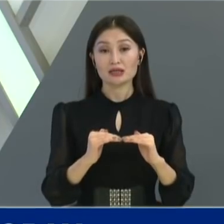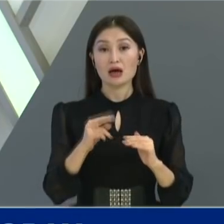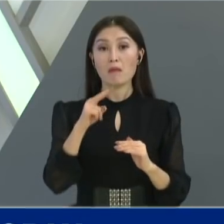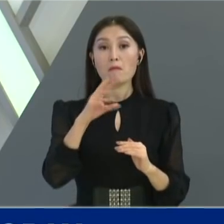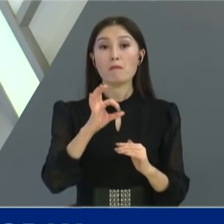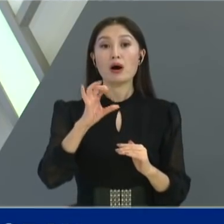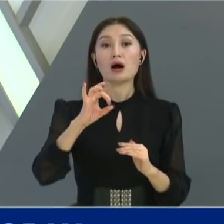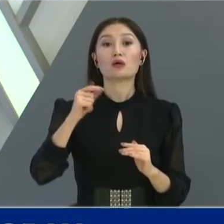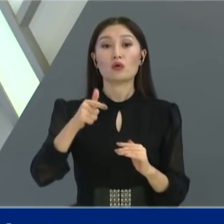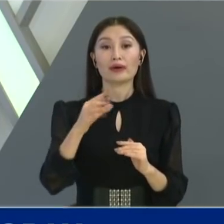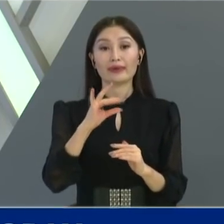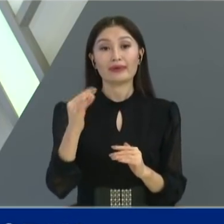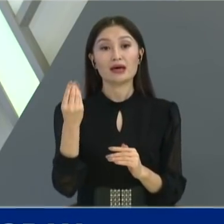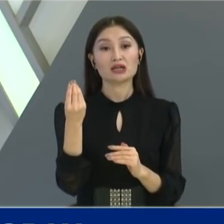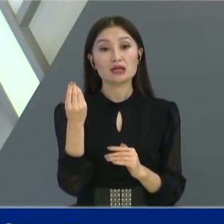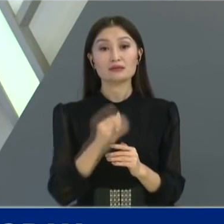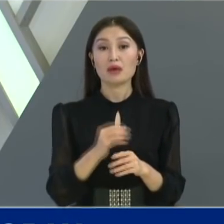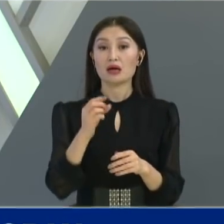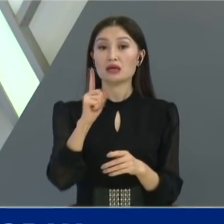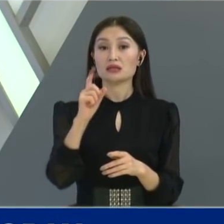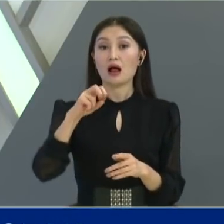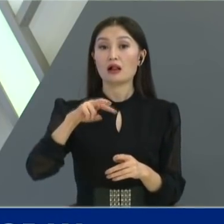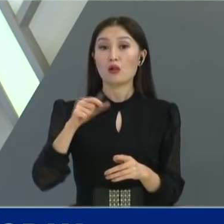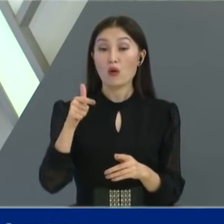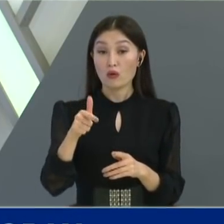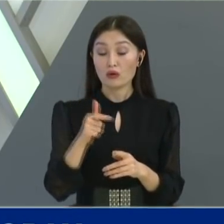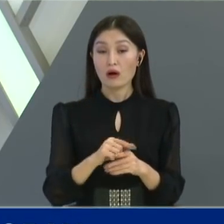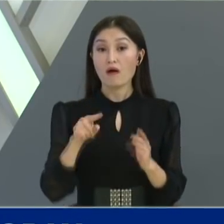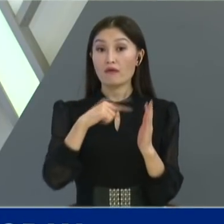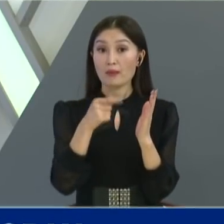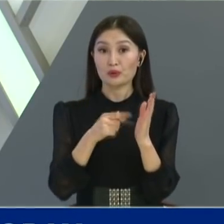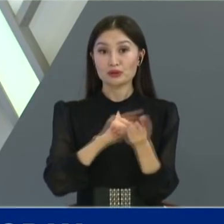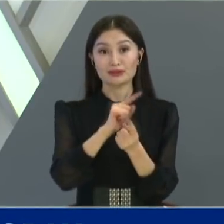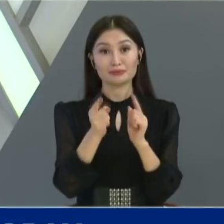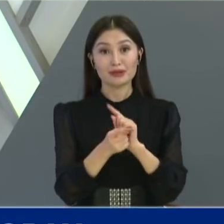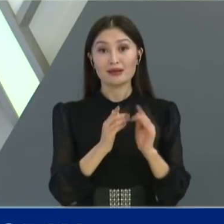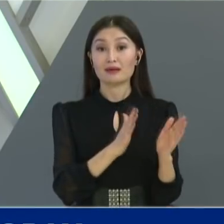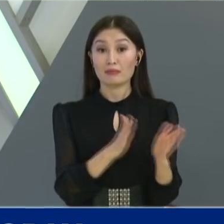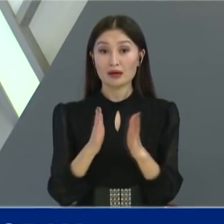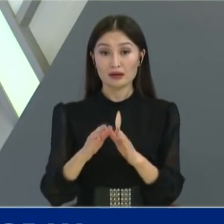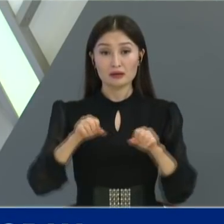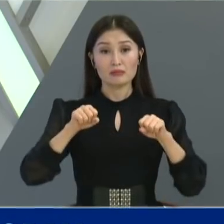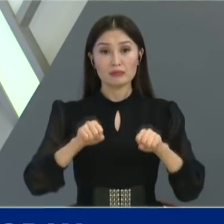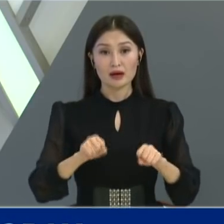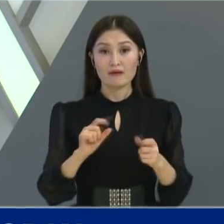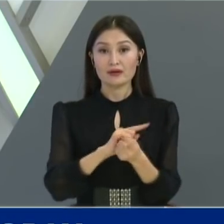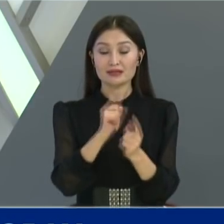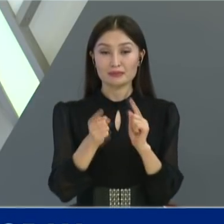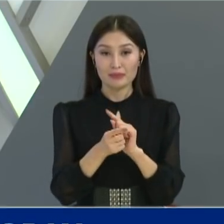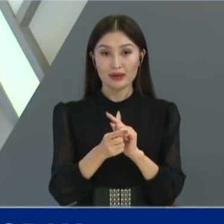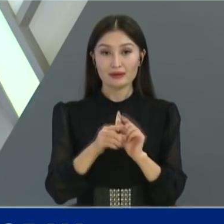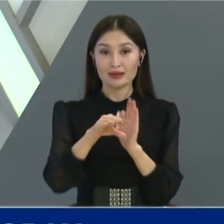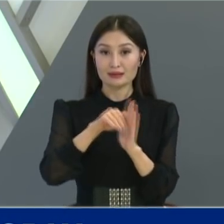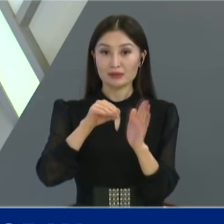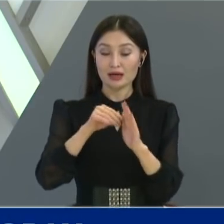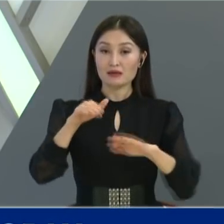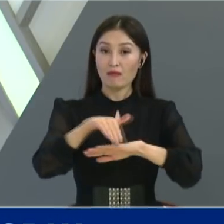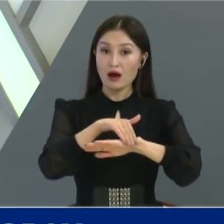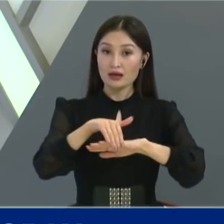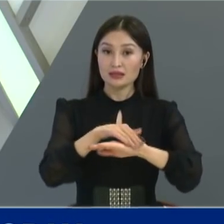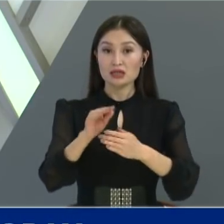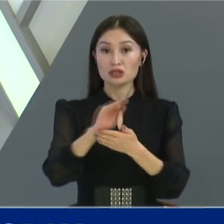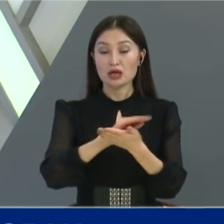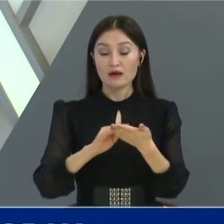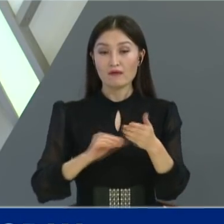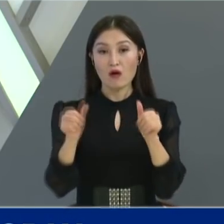порога и размера избирательного залога. Вопросы изменения порядка применения права смены избирательного адреса